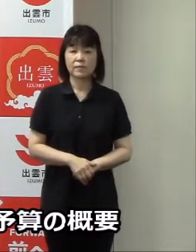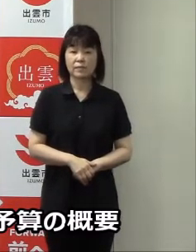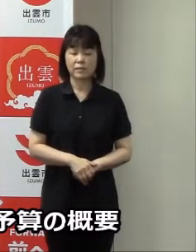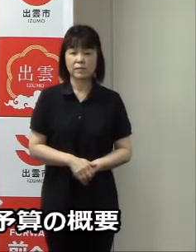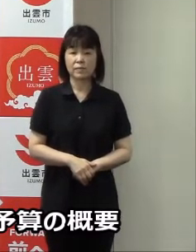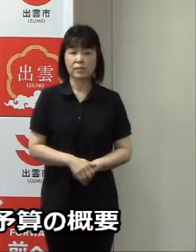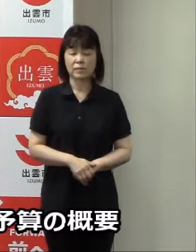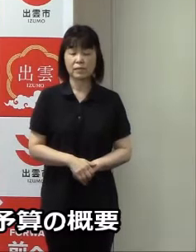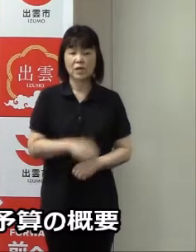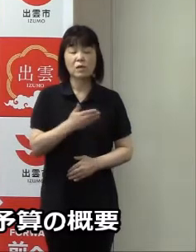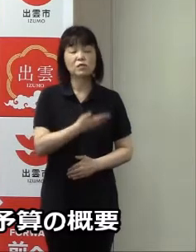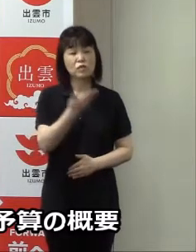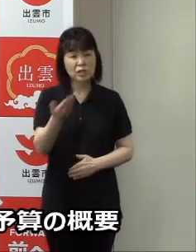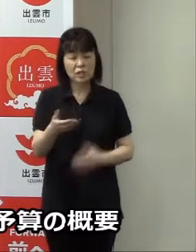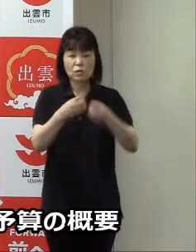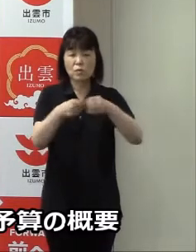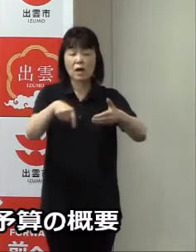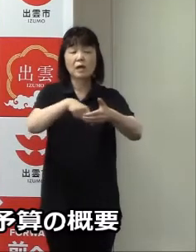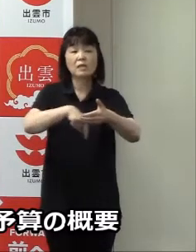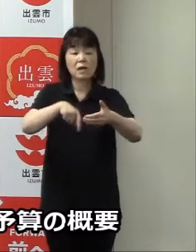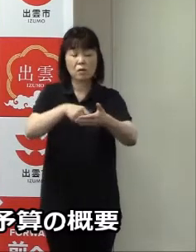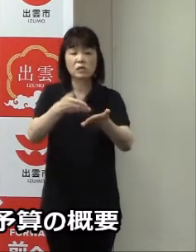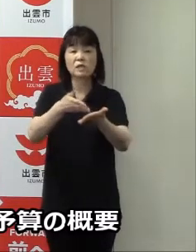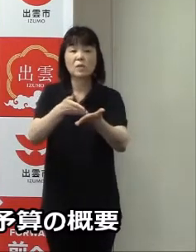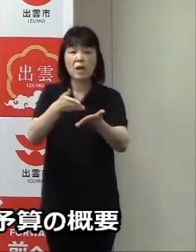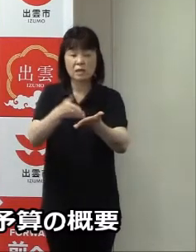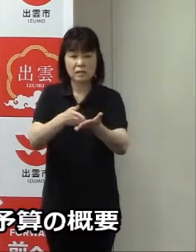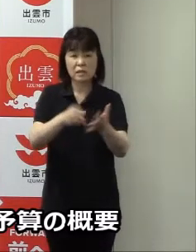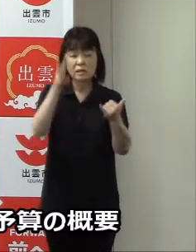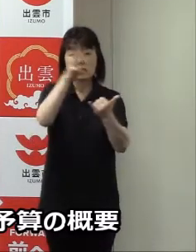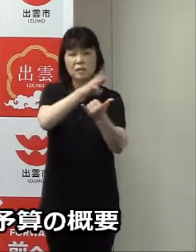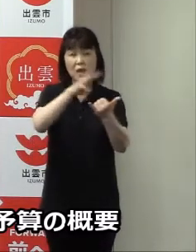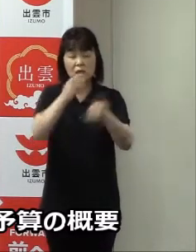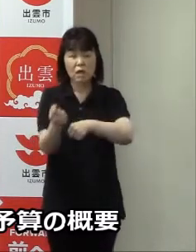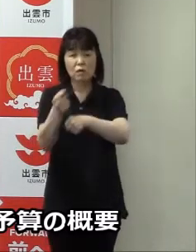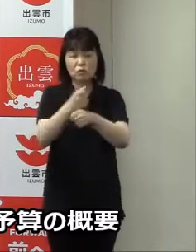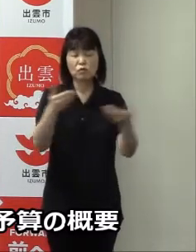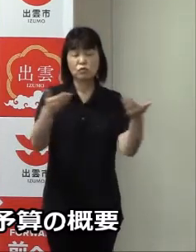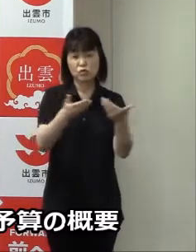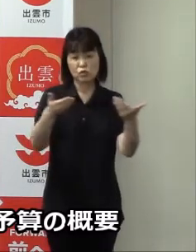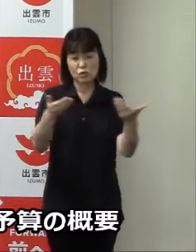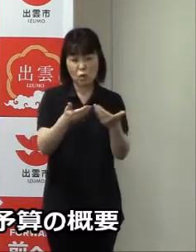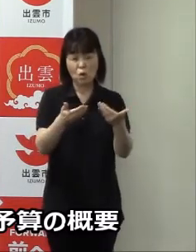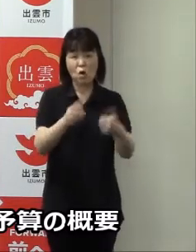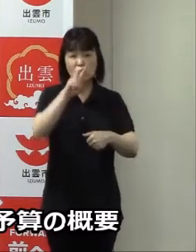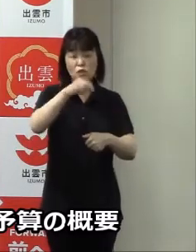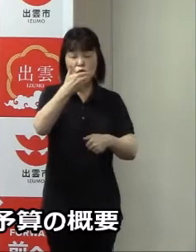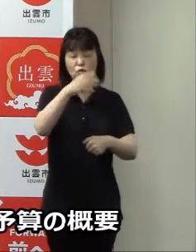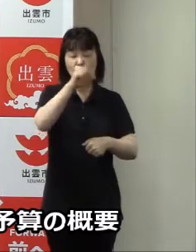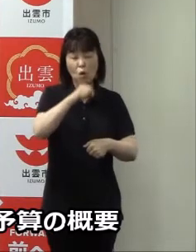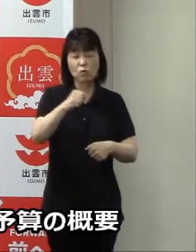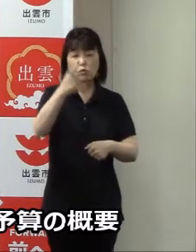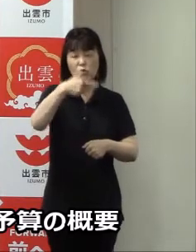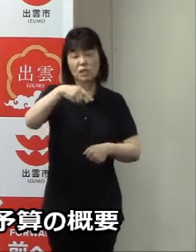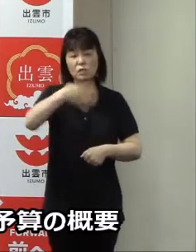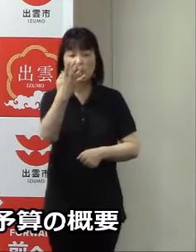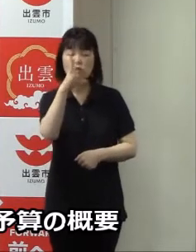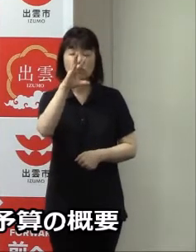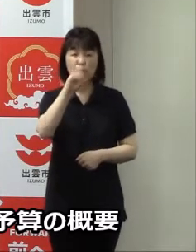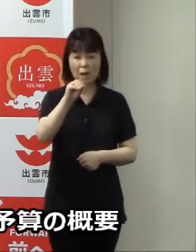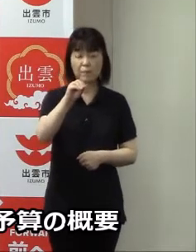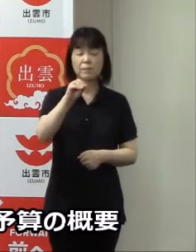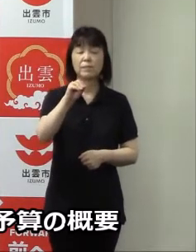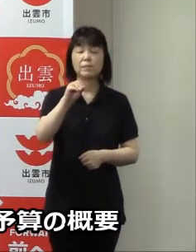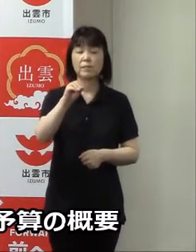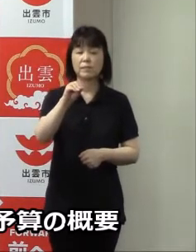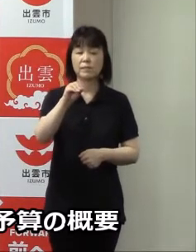中の内訳を説明させていただきます。災害復旧事業といたしまして29億6900万円であります。